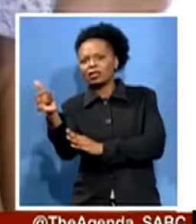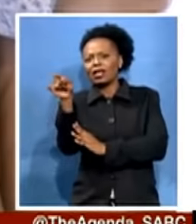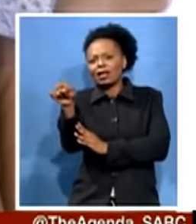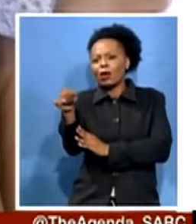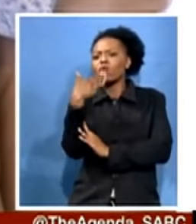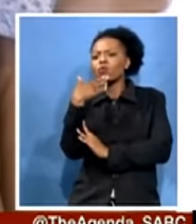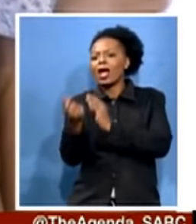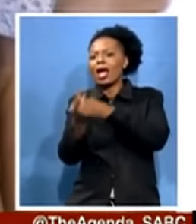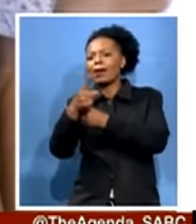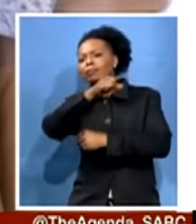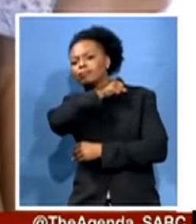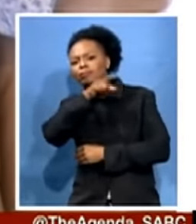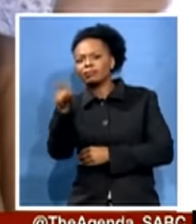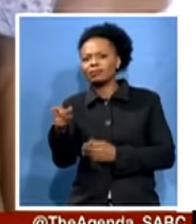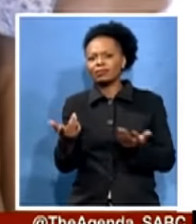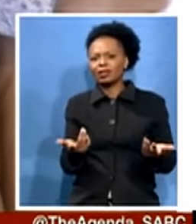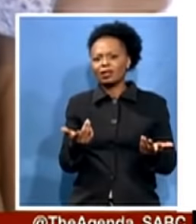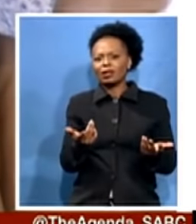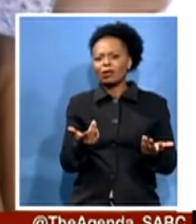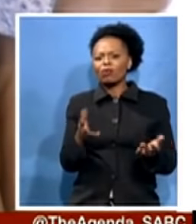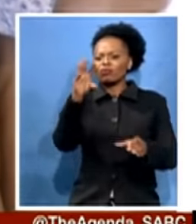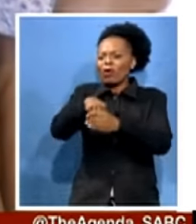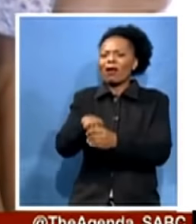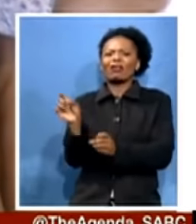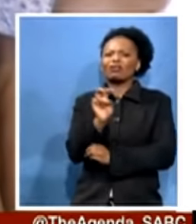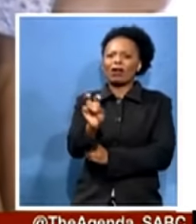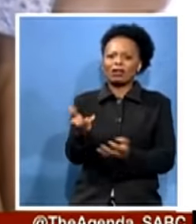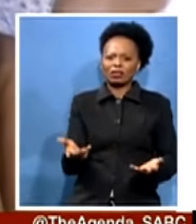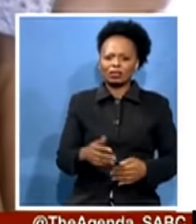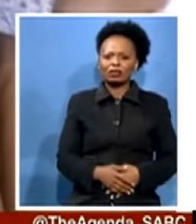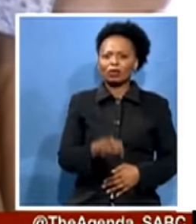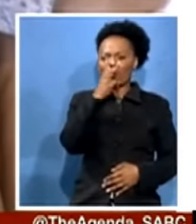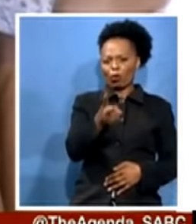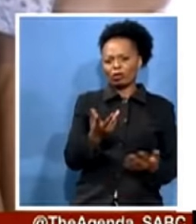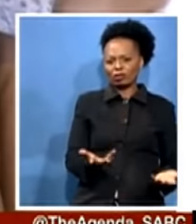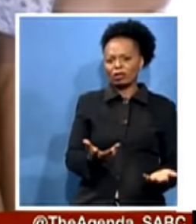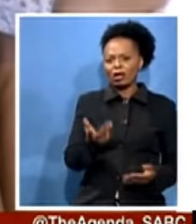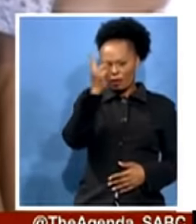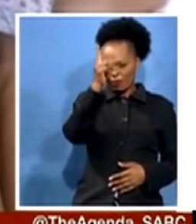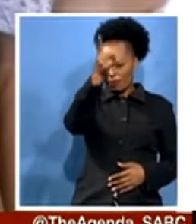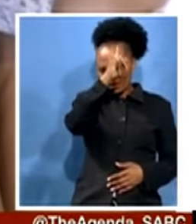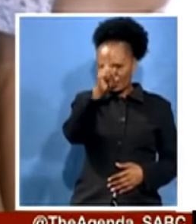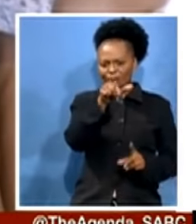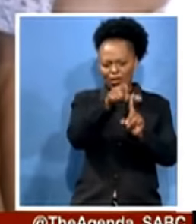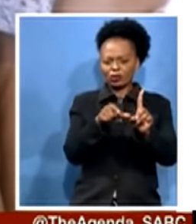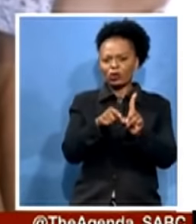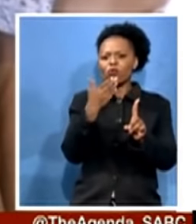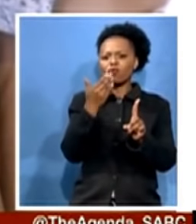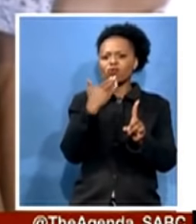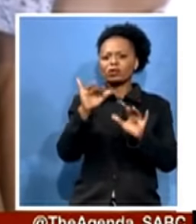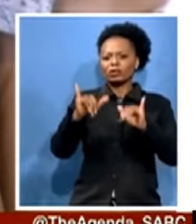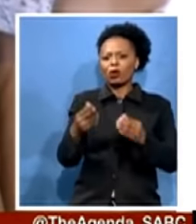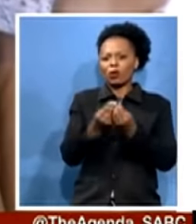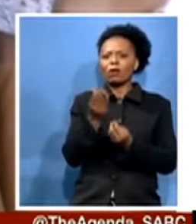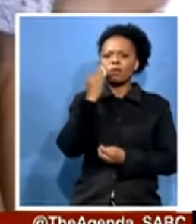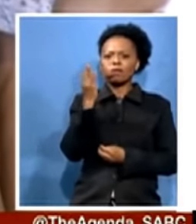bambona zonke insoku lomuntu omnyama ohlala nomndeni umhlophe unkosikazi ungumlungu wangempela hayi